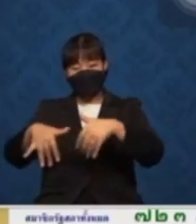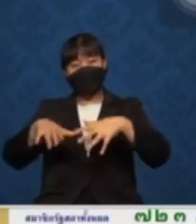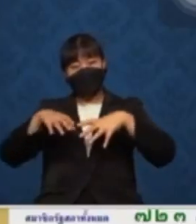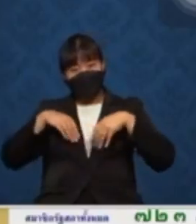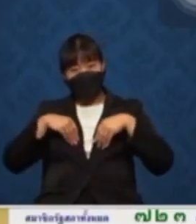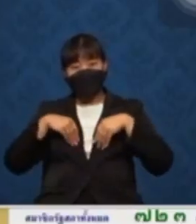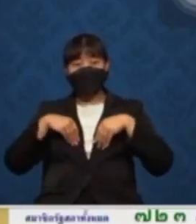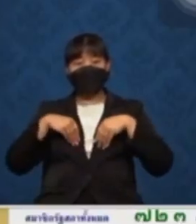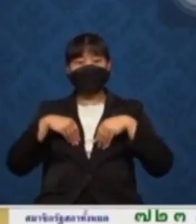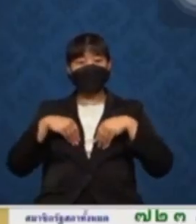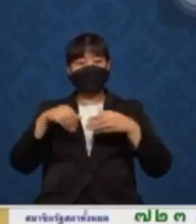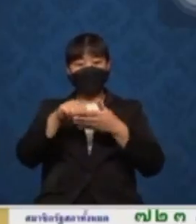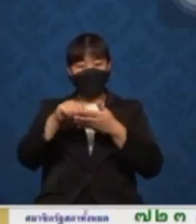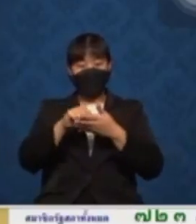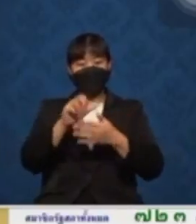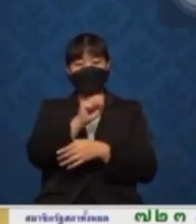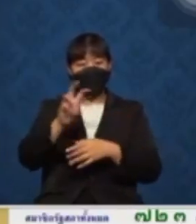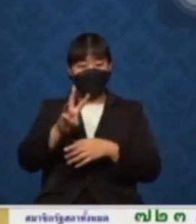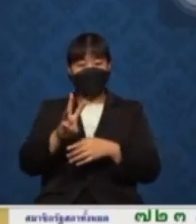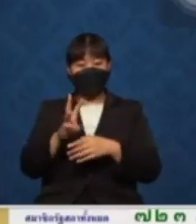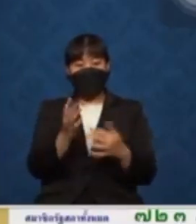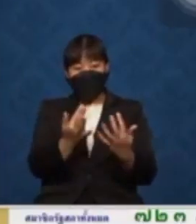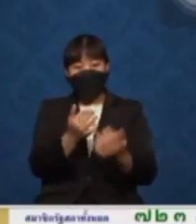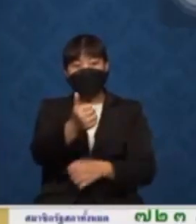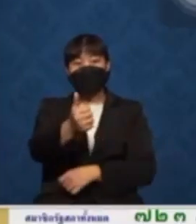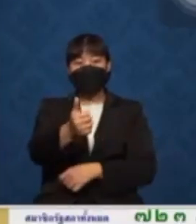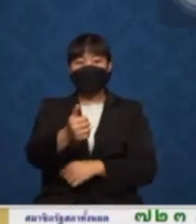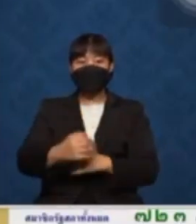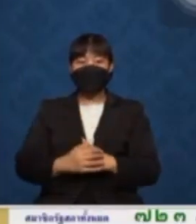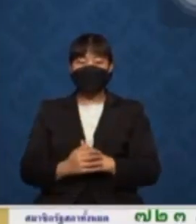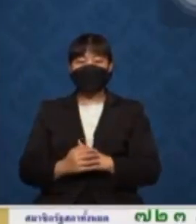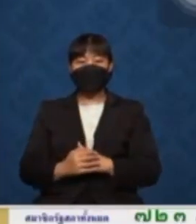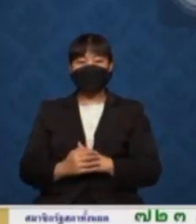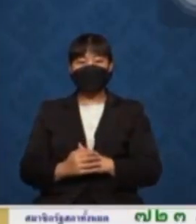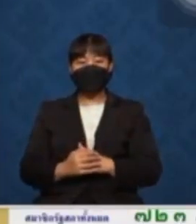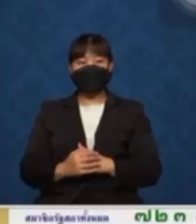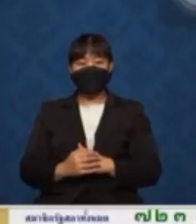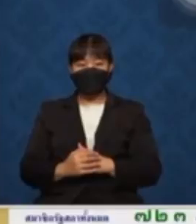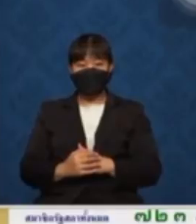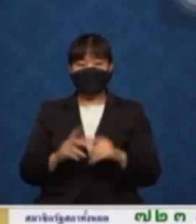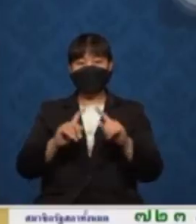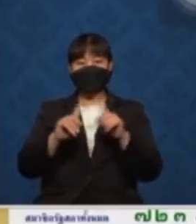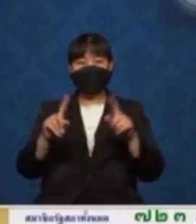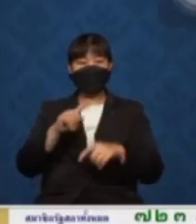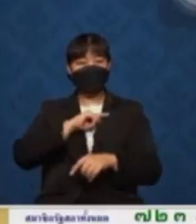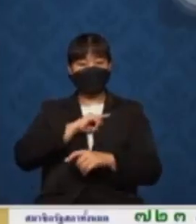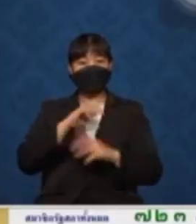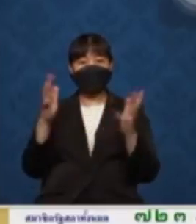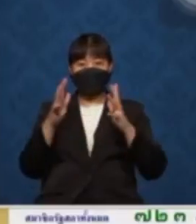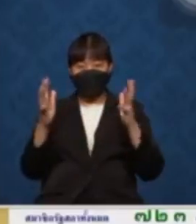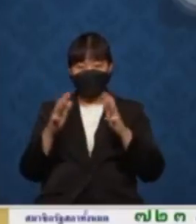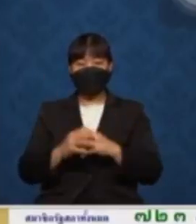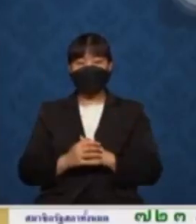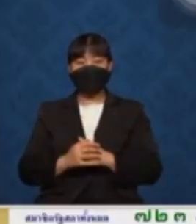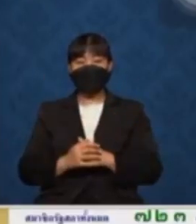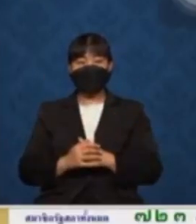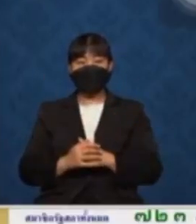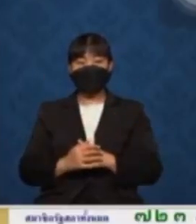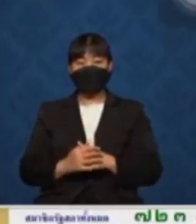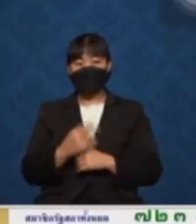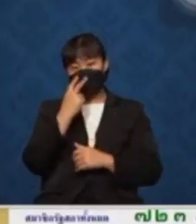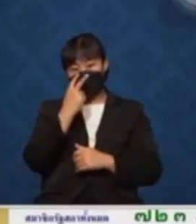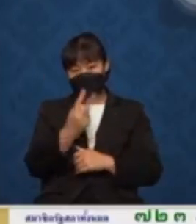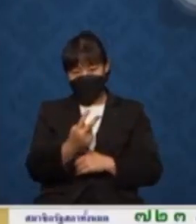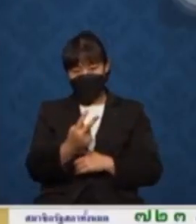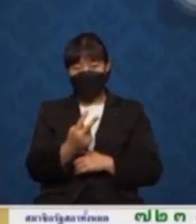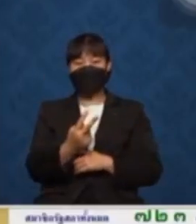หรือว่าการเห็นชอบจากส.ส.กี่ร้อยคนแต่ในขณะที่อำนาจเยอะขนาดนี้นะครับเราลองวกกลับมาดูที่ที่ม